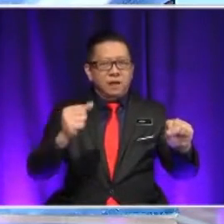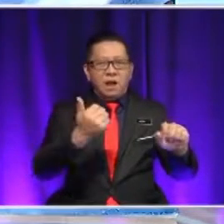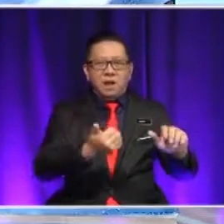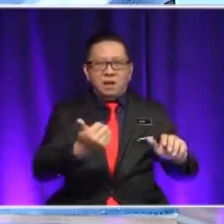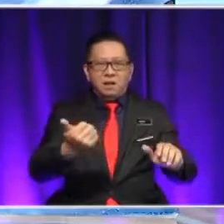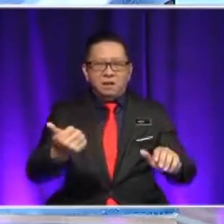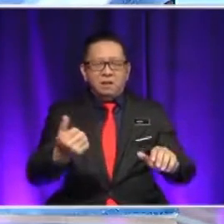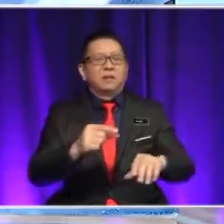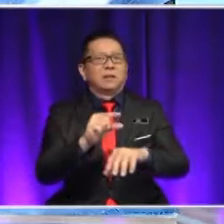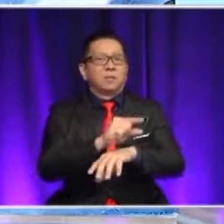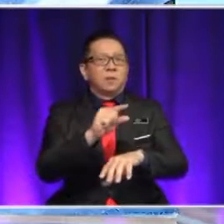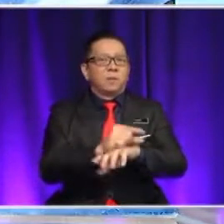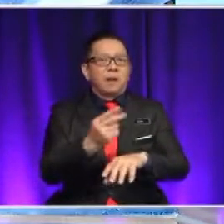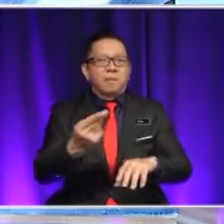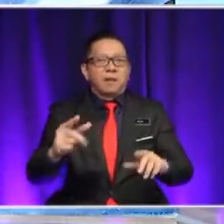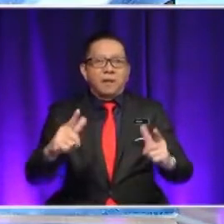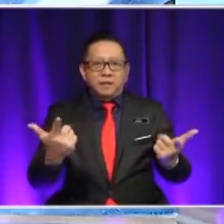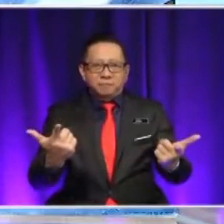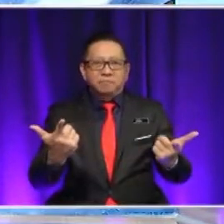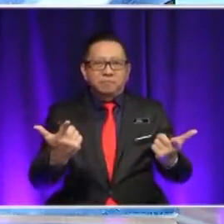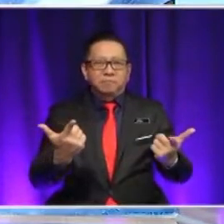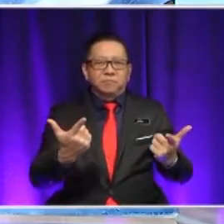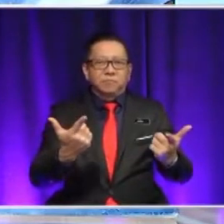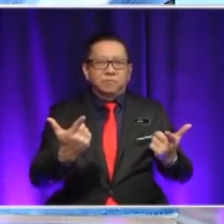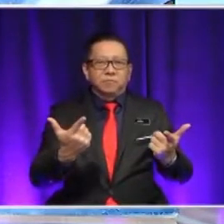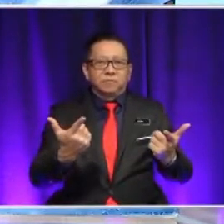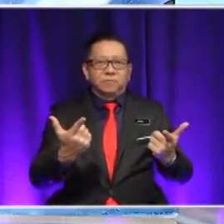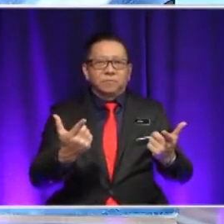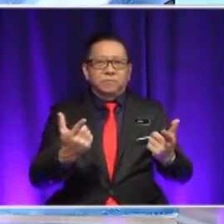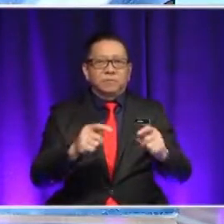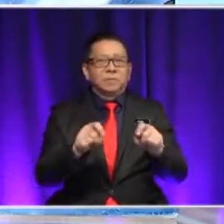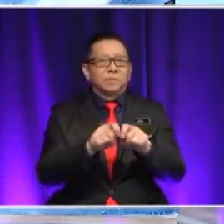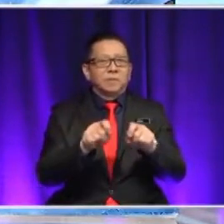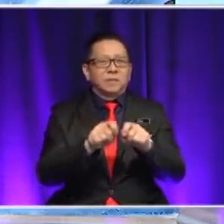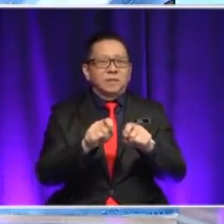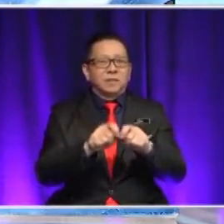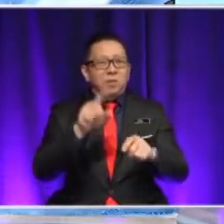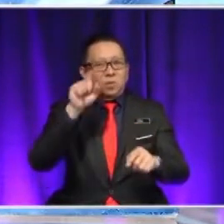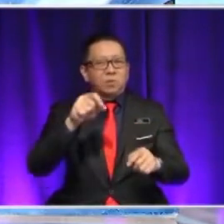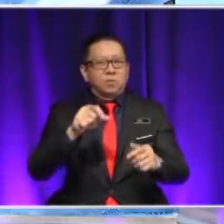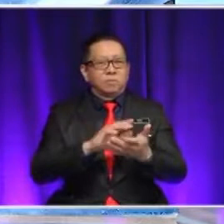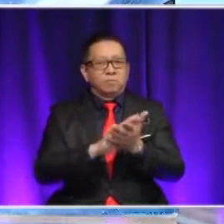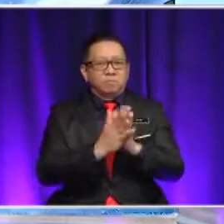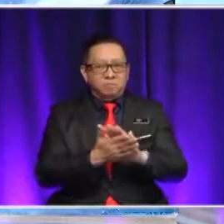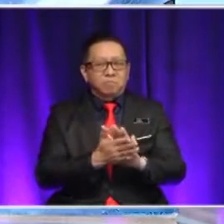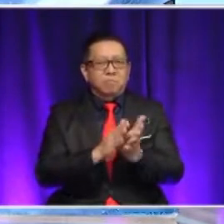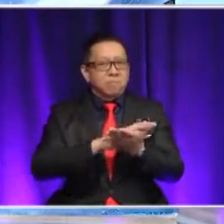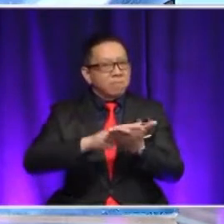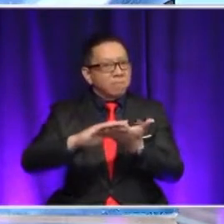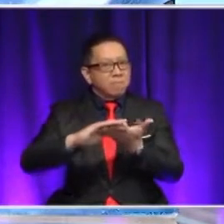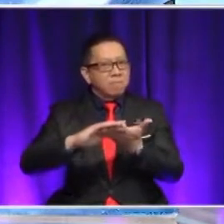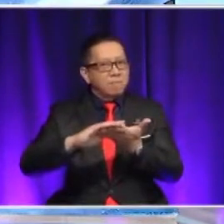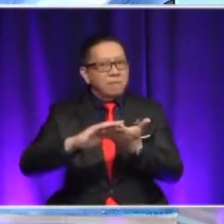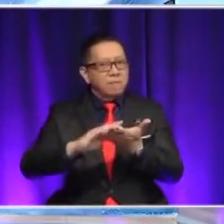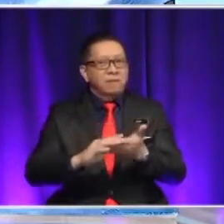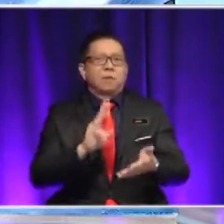guna jugaa bahan-bahan lain seperti untuk menjaga kebersihan kebersihan wajah masa menghasilkan catatan ini semestinya kita